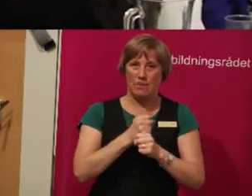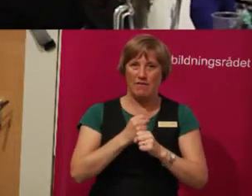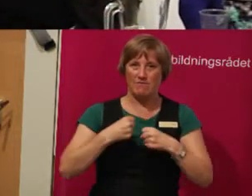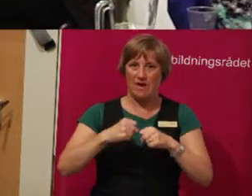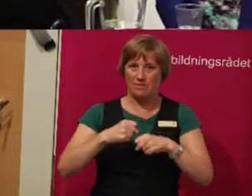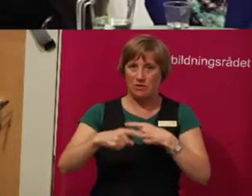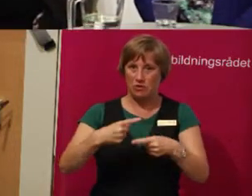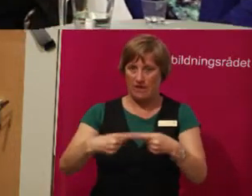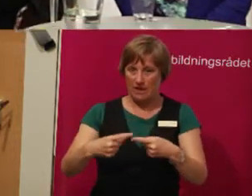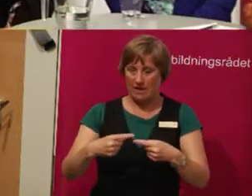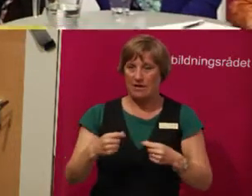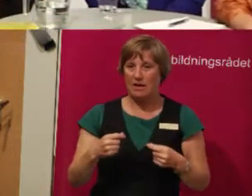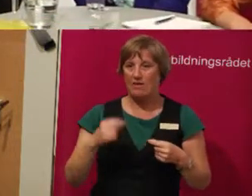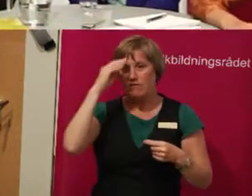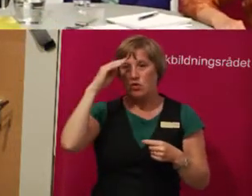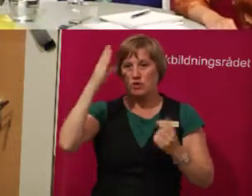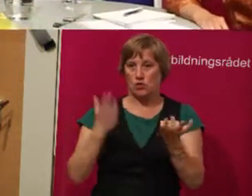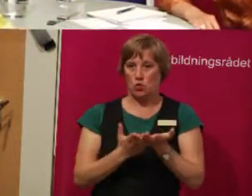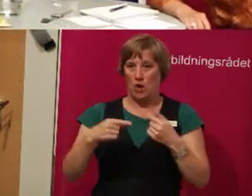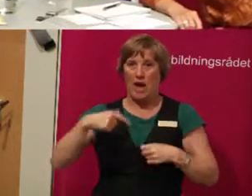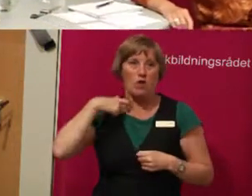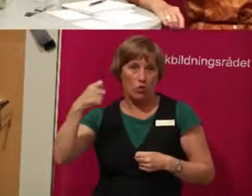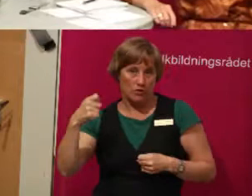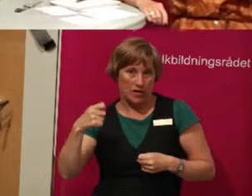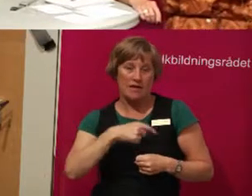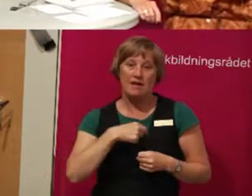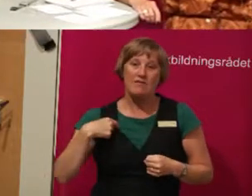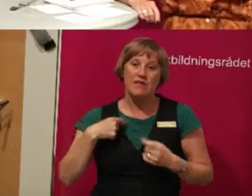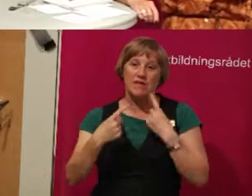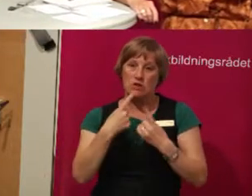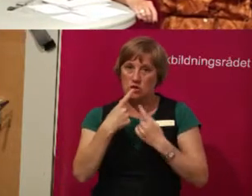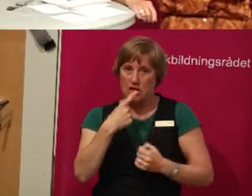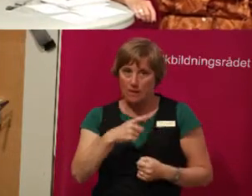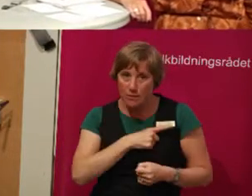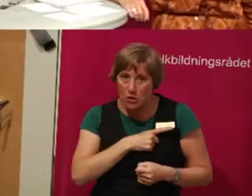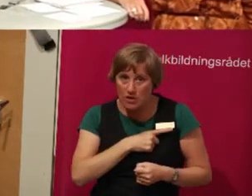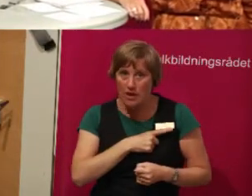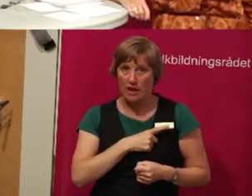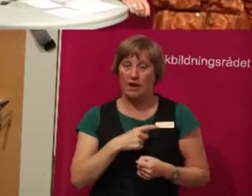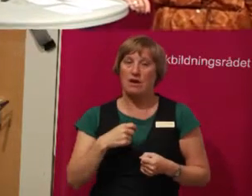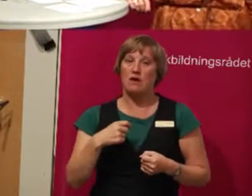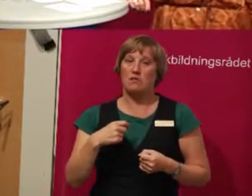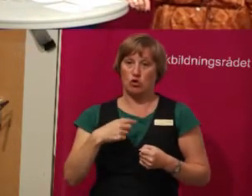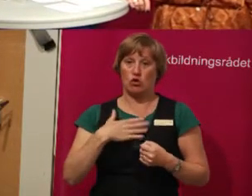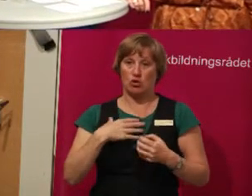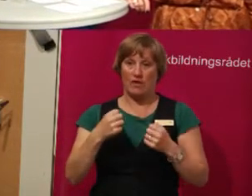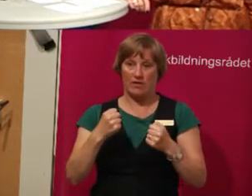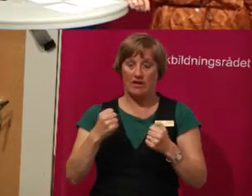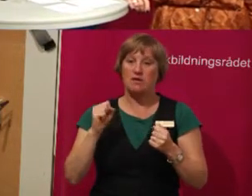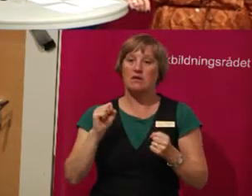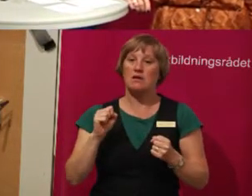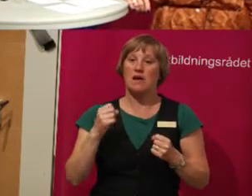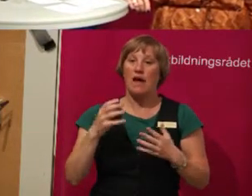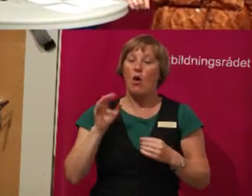Studieförbundet Vuxenskolan här på Gotland. Och en diskussion som vi för rätt mycket och som jag tycker är viktig i det här, det är ju, gör vi rätt